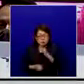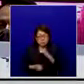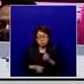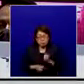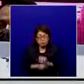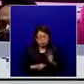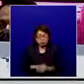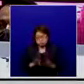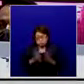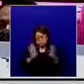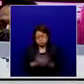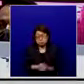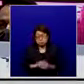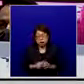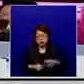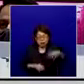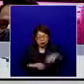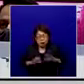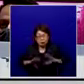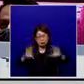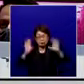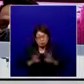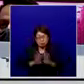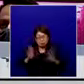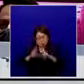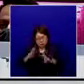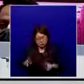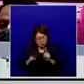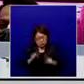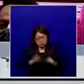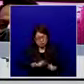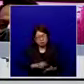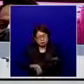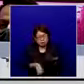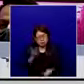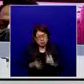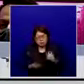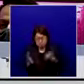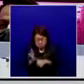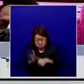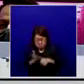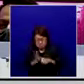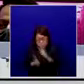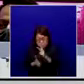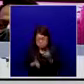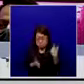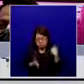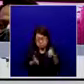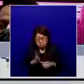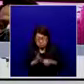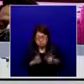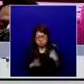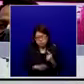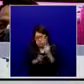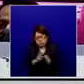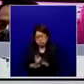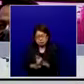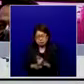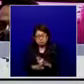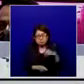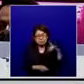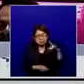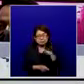ทำเนียบรัฐบาลจะเปิดให้เอกชนรายย่อยๆผู้ประกอบการใครเป็นหนี้มาเข้าโครงการฟื้นฟูหนี้แบบการบินไท